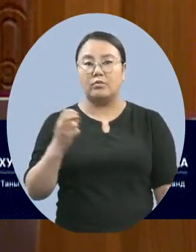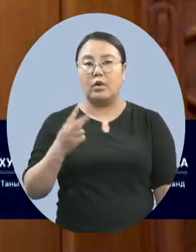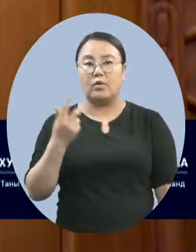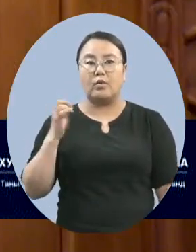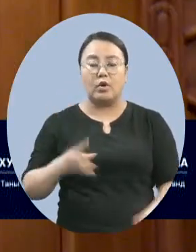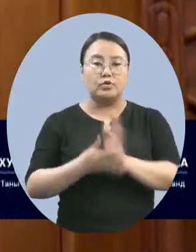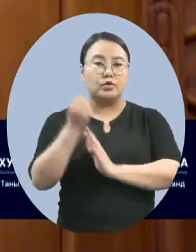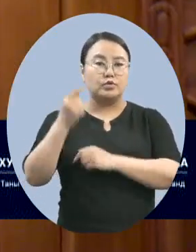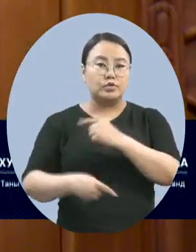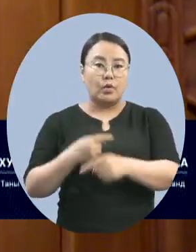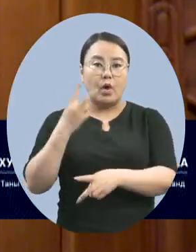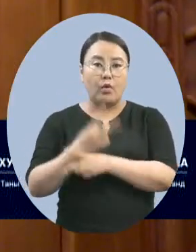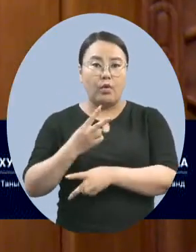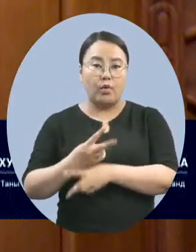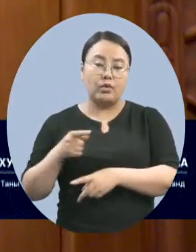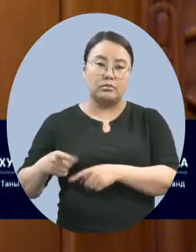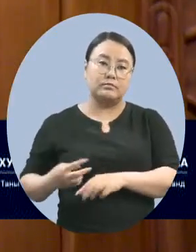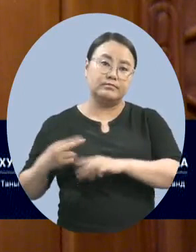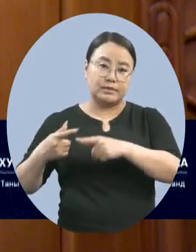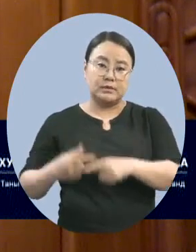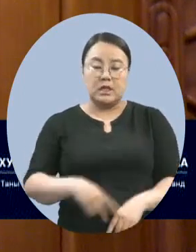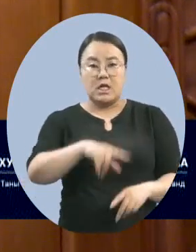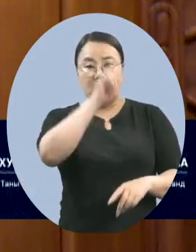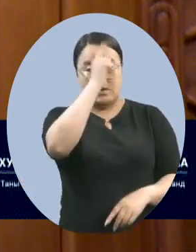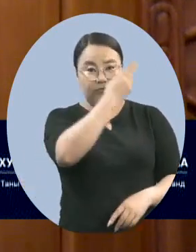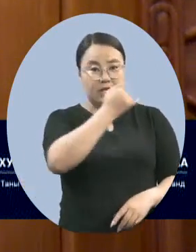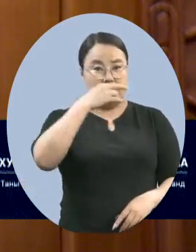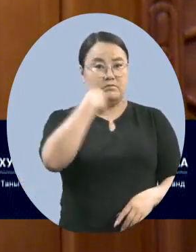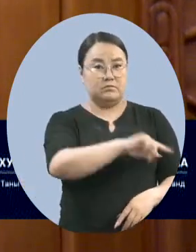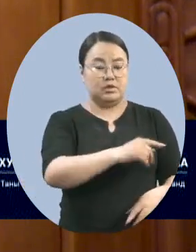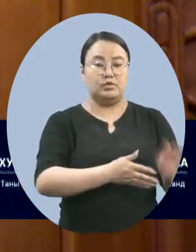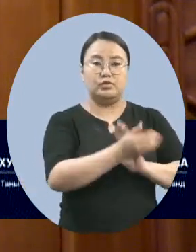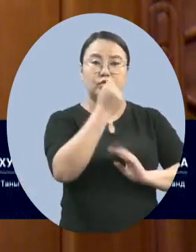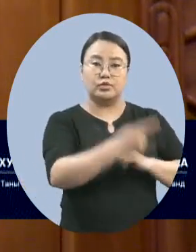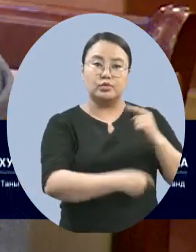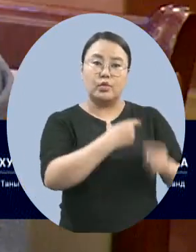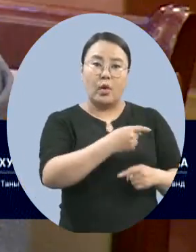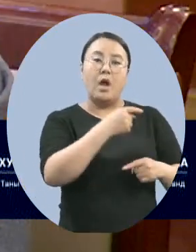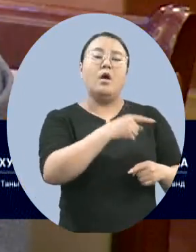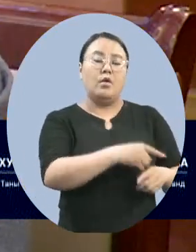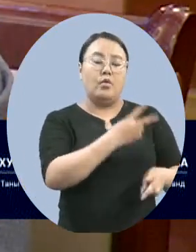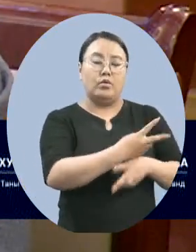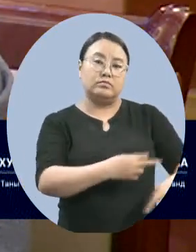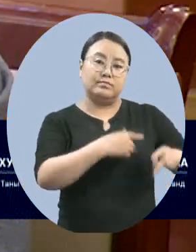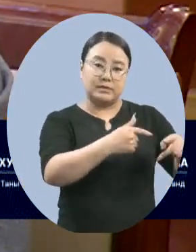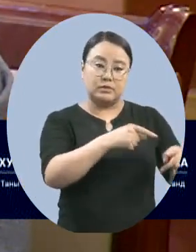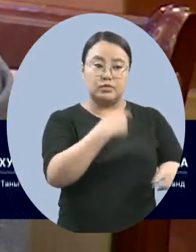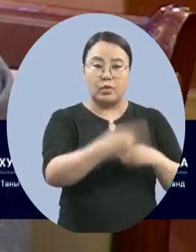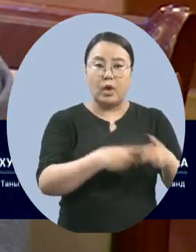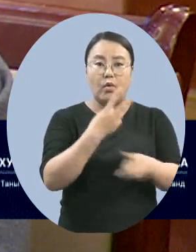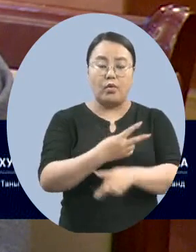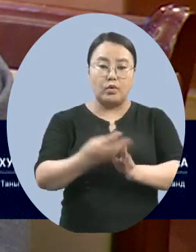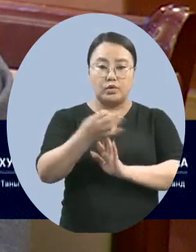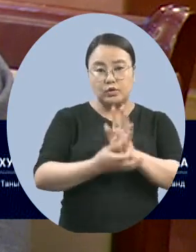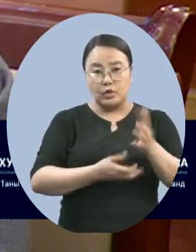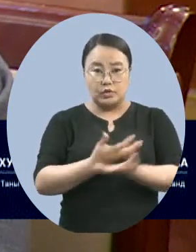2023 оны төсвийн тухай хуульд нэмэлт өөрчлөлт оруулах тухай, эрүүл мэндийн даатгалын сангийн 2023 оны төсвийн тухай хуульд өөрчлөлт оруулах тухай